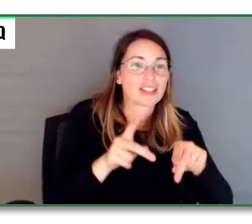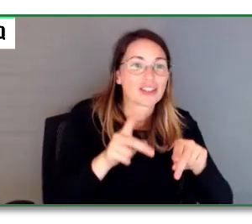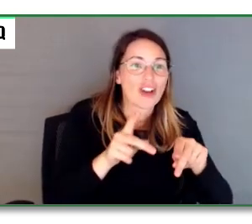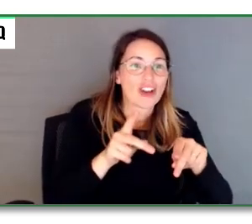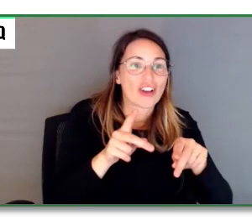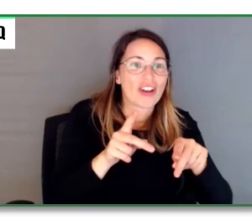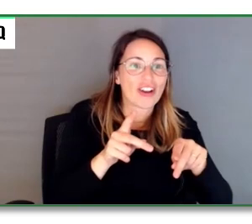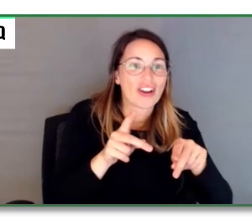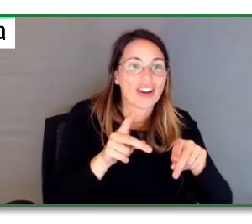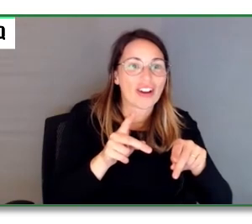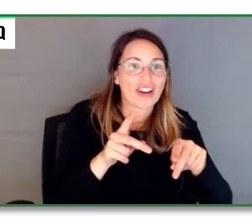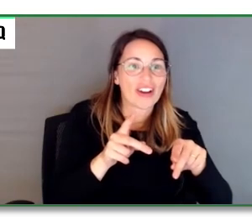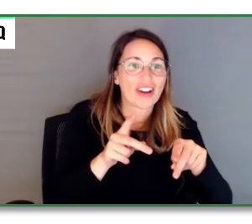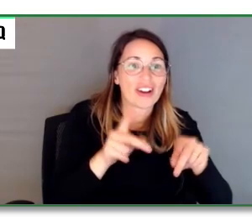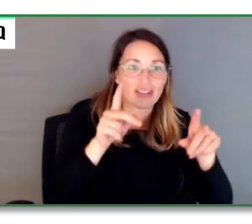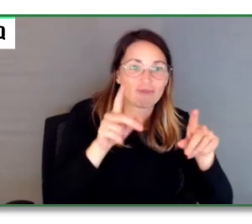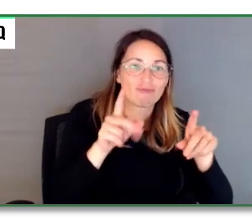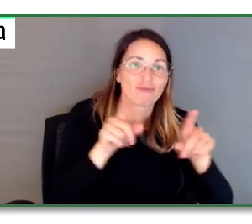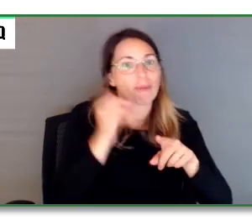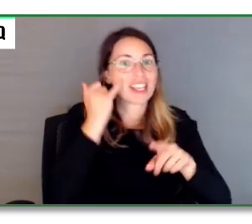a pris l'initiative